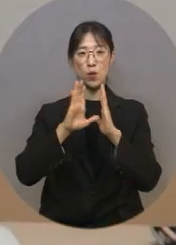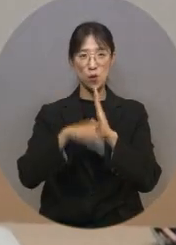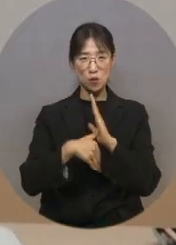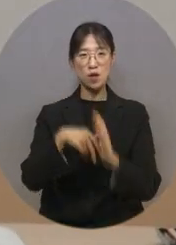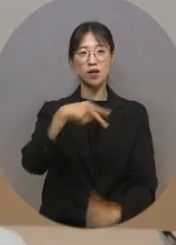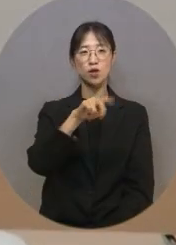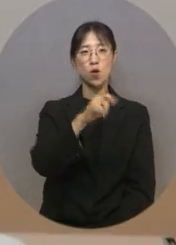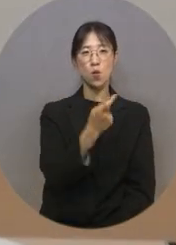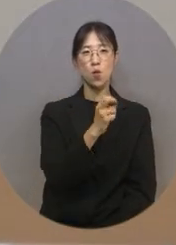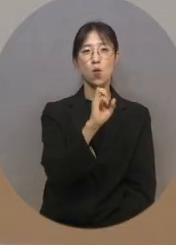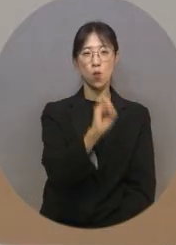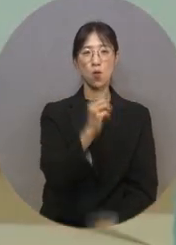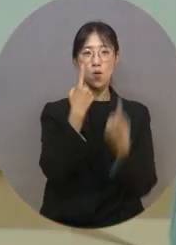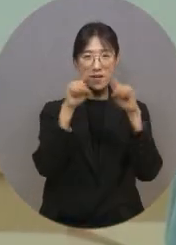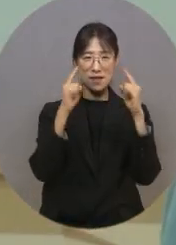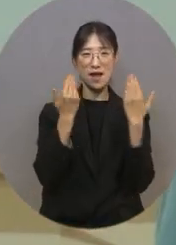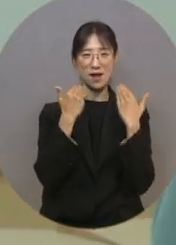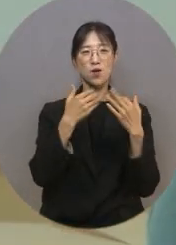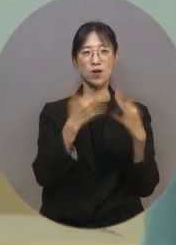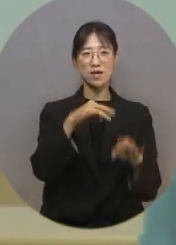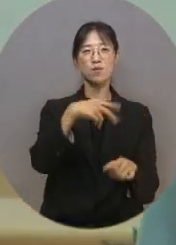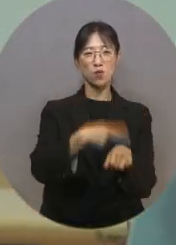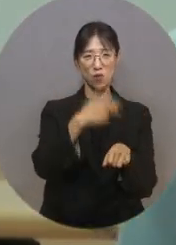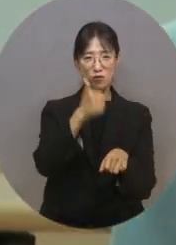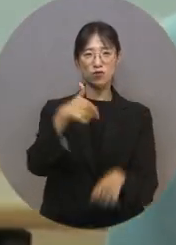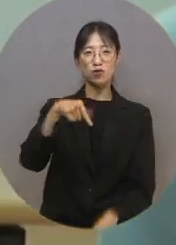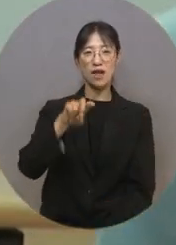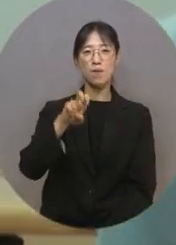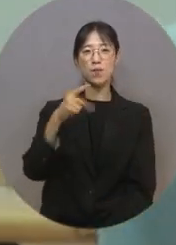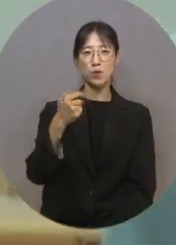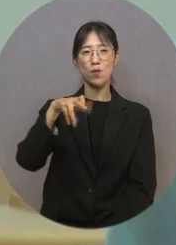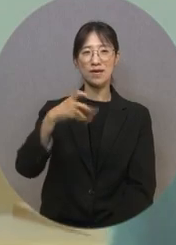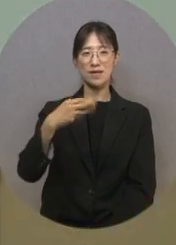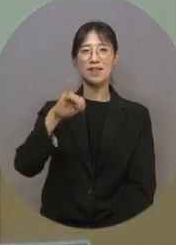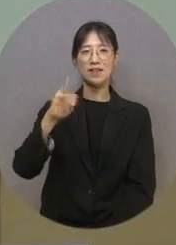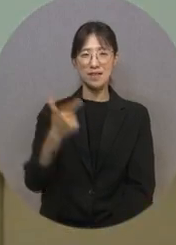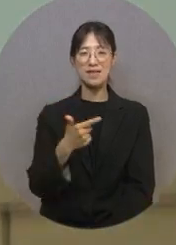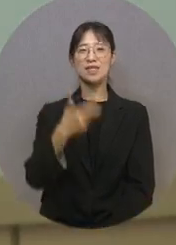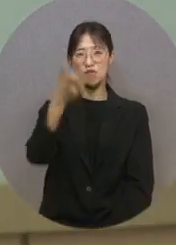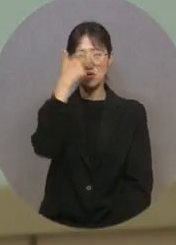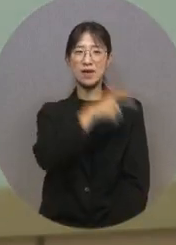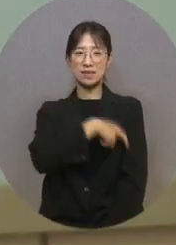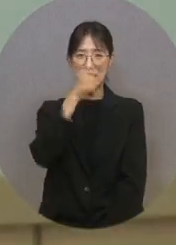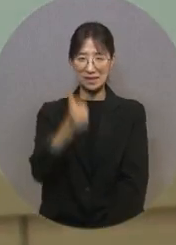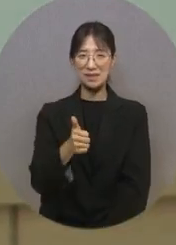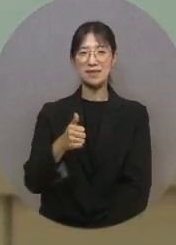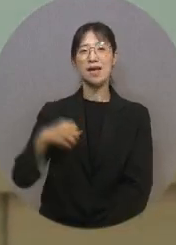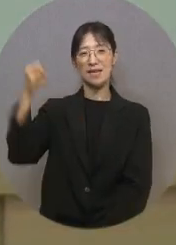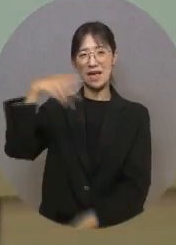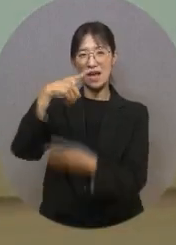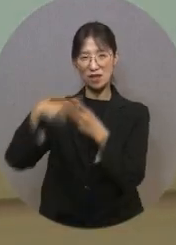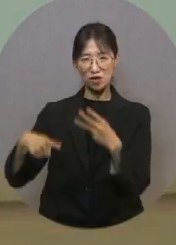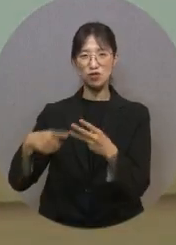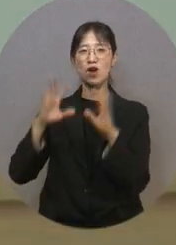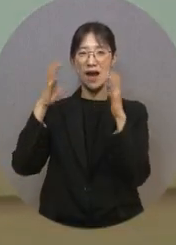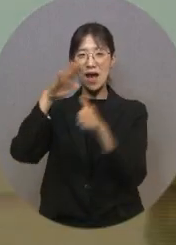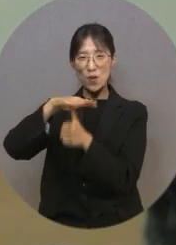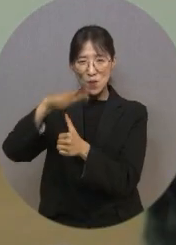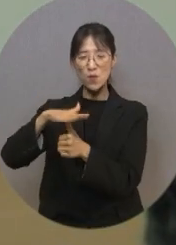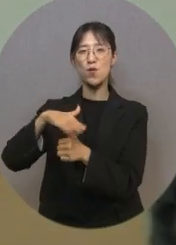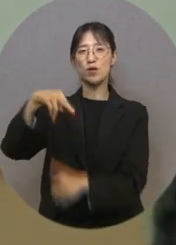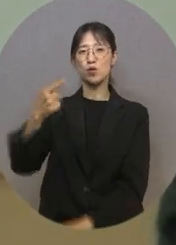성공회 대학교 김연아 교수, 감동클린 협동조합 최명숙 이사장, 양주시청 아동청소년과 송은